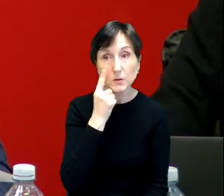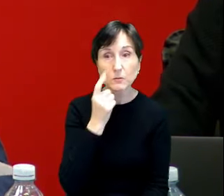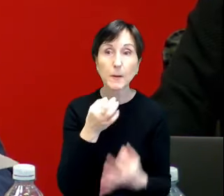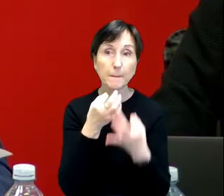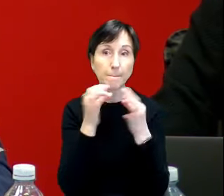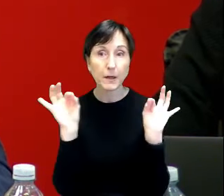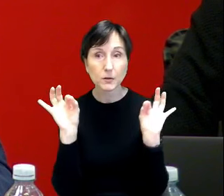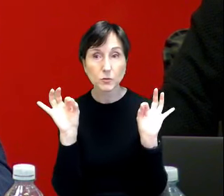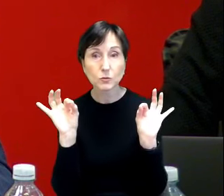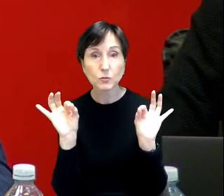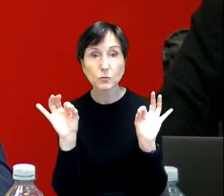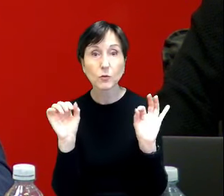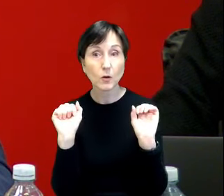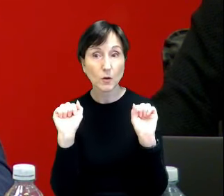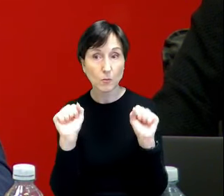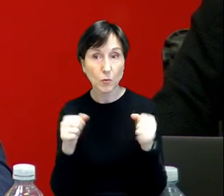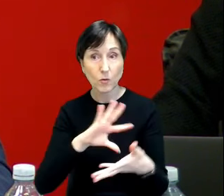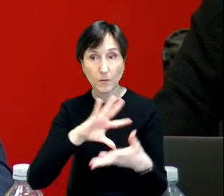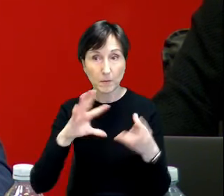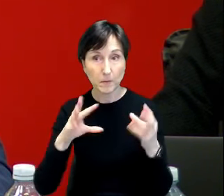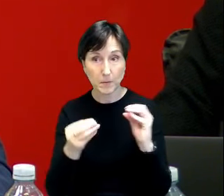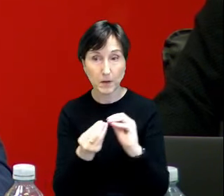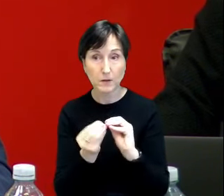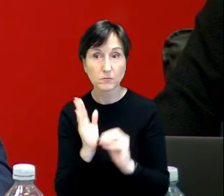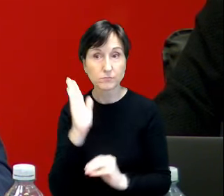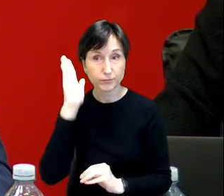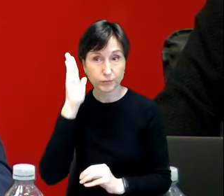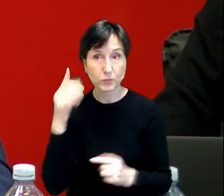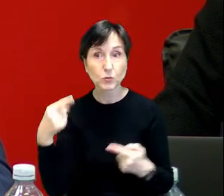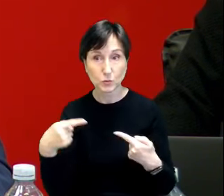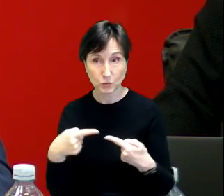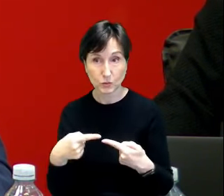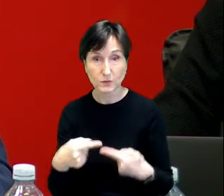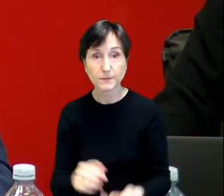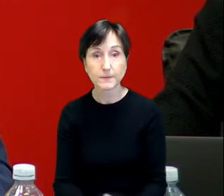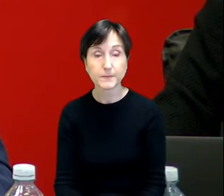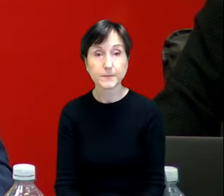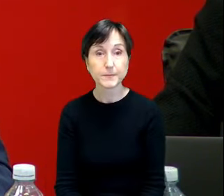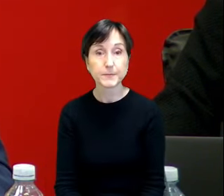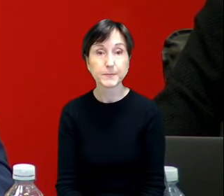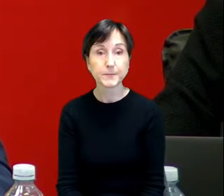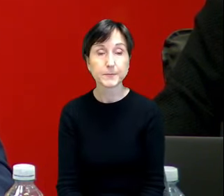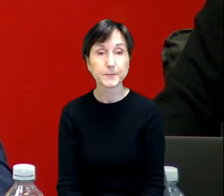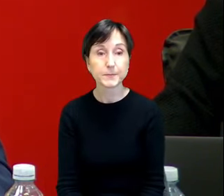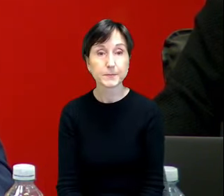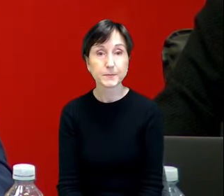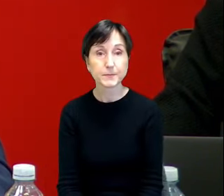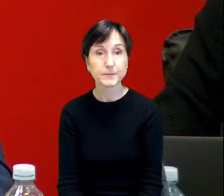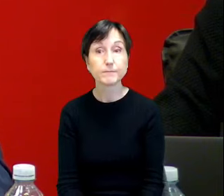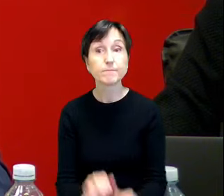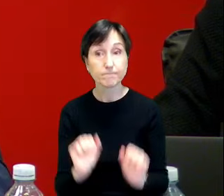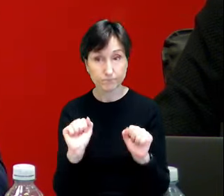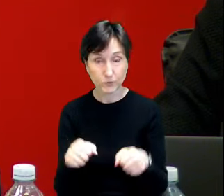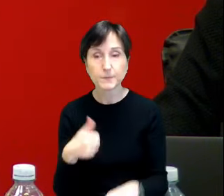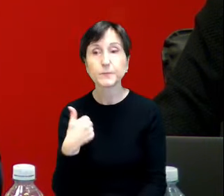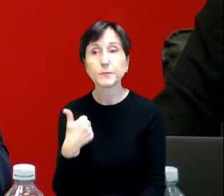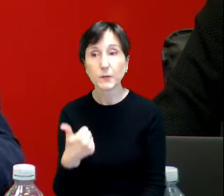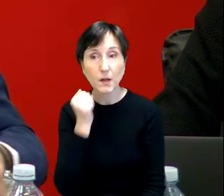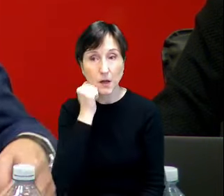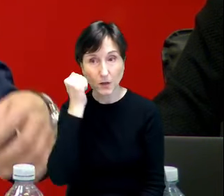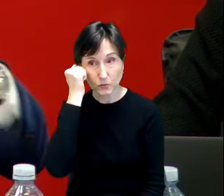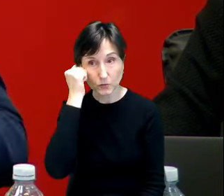ar galim tiesiog bendru sutarimu pritarti darbotvarkėj galime taip ačiū